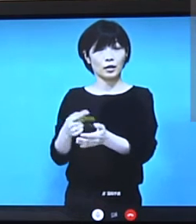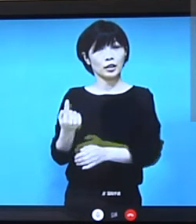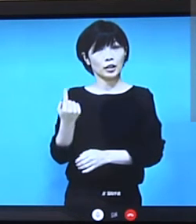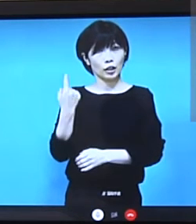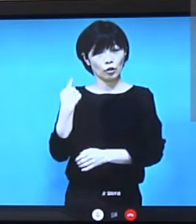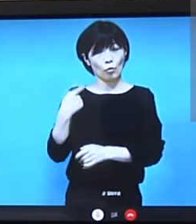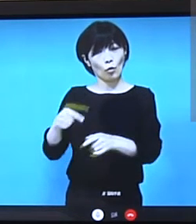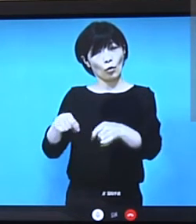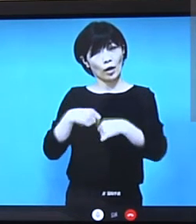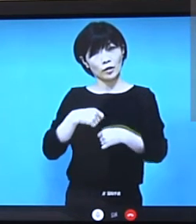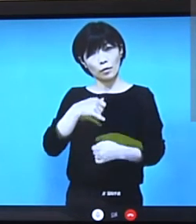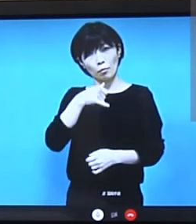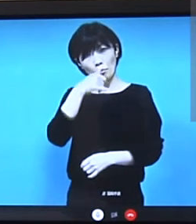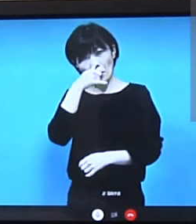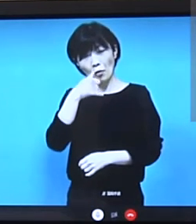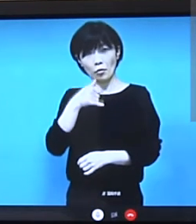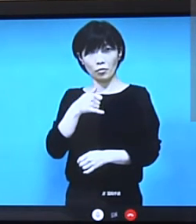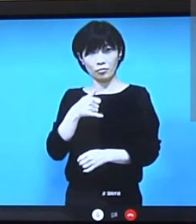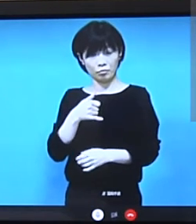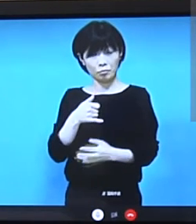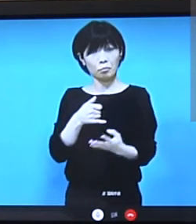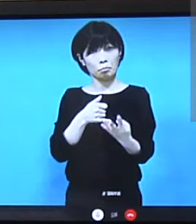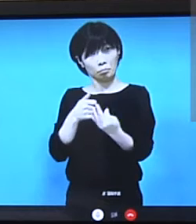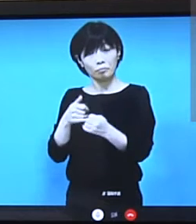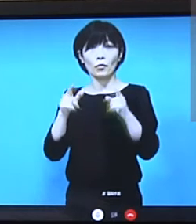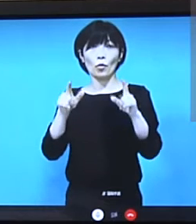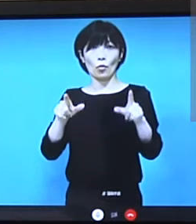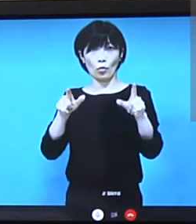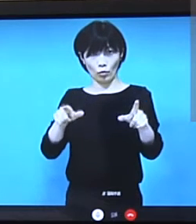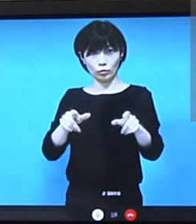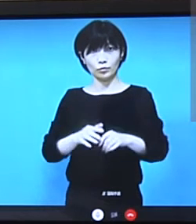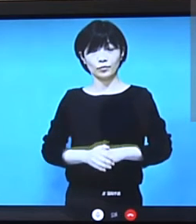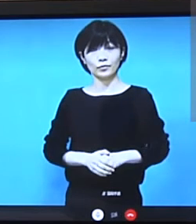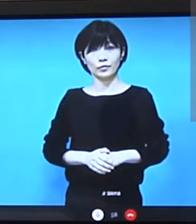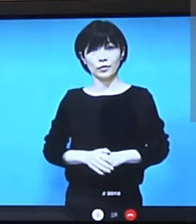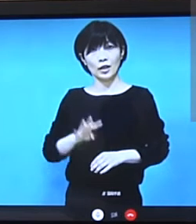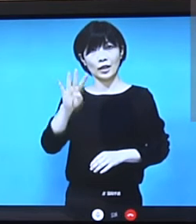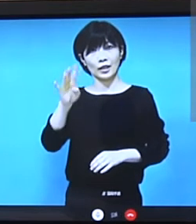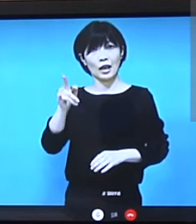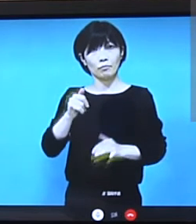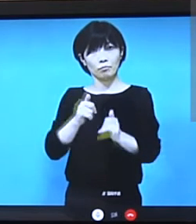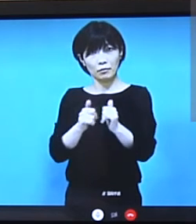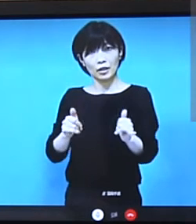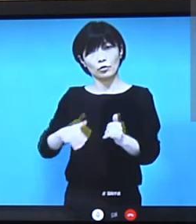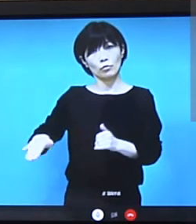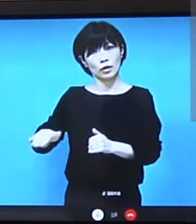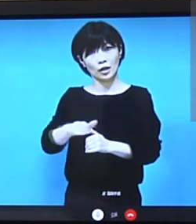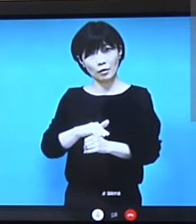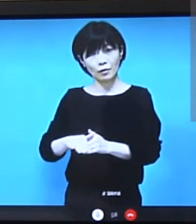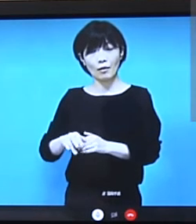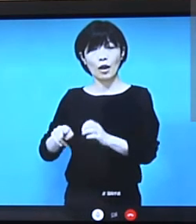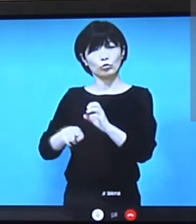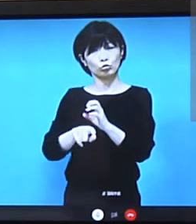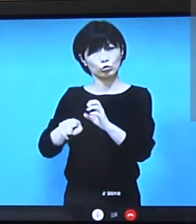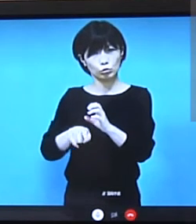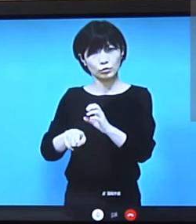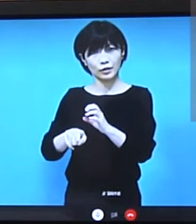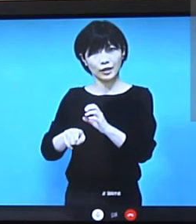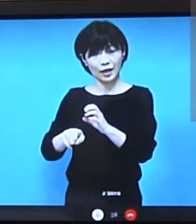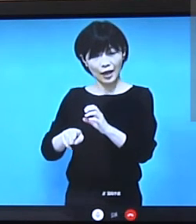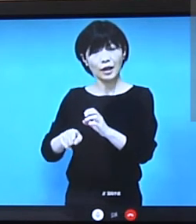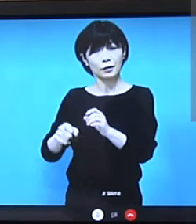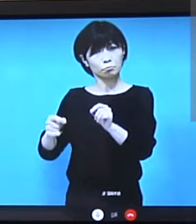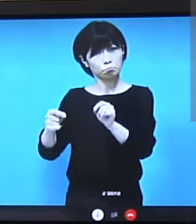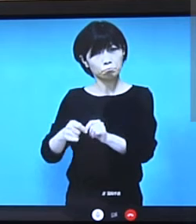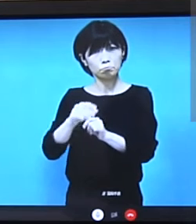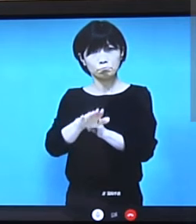染がをご報告をさせていただきました。県民の皆様にはですね、ウイルスが身の回りにいるということを前提に、最大限リスクを回